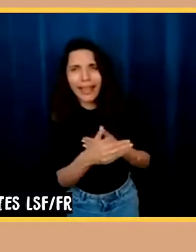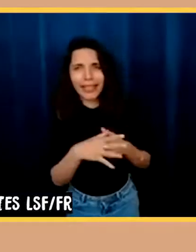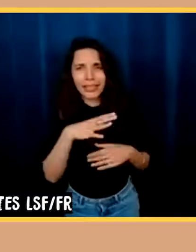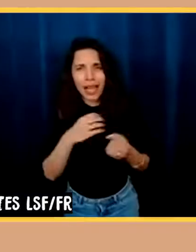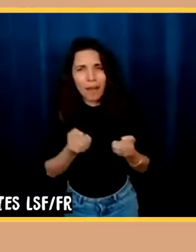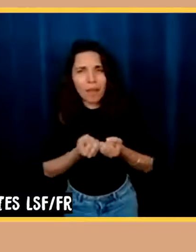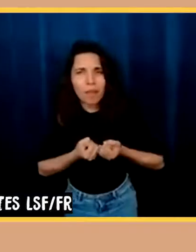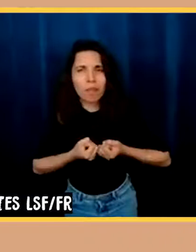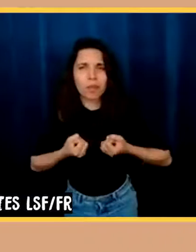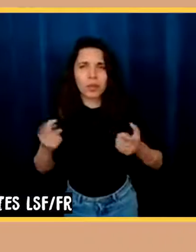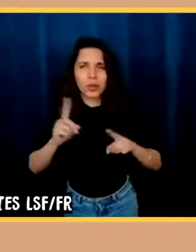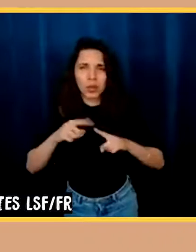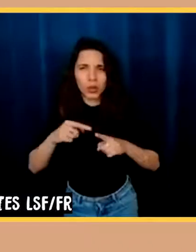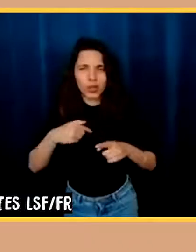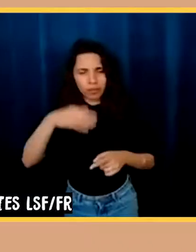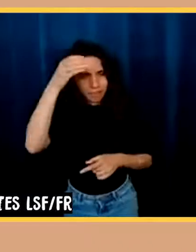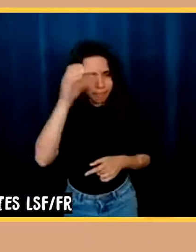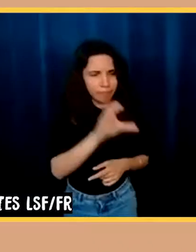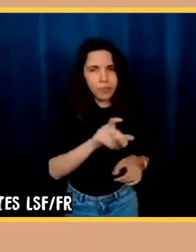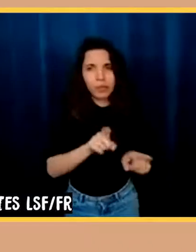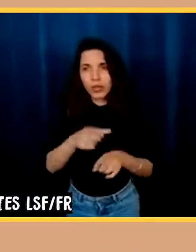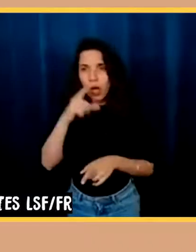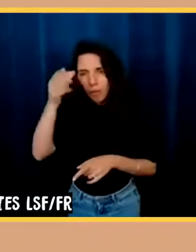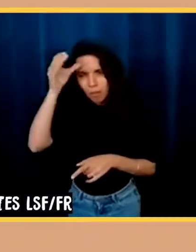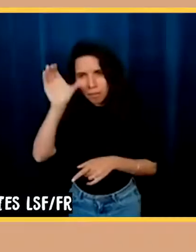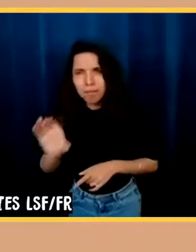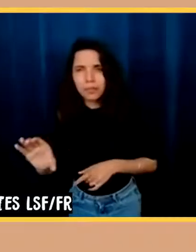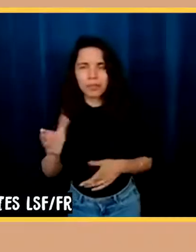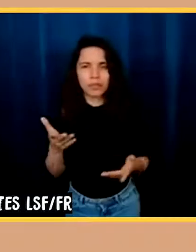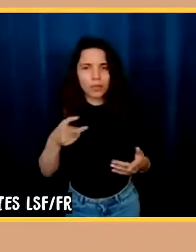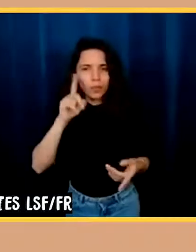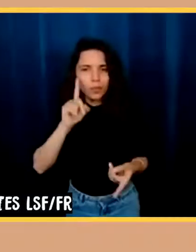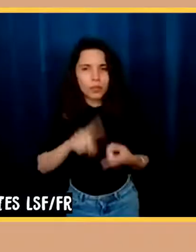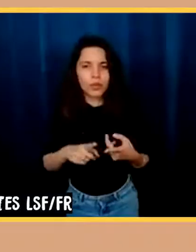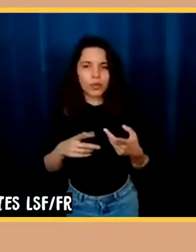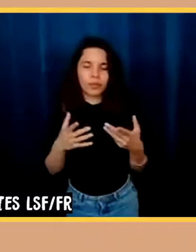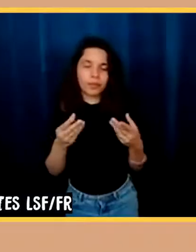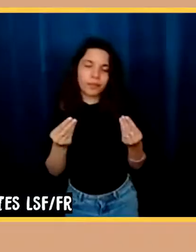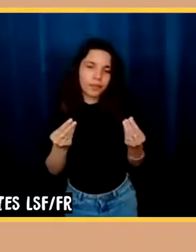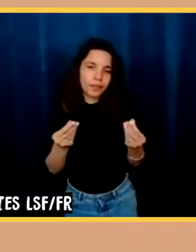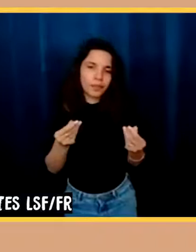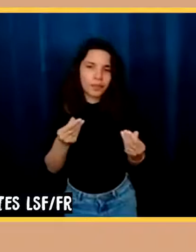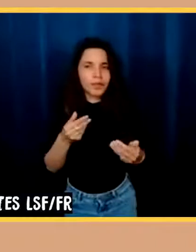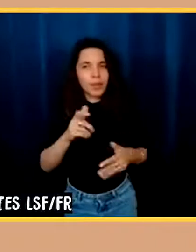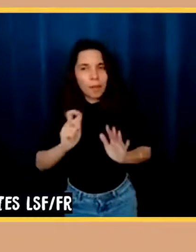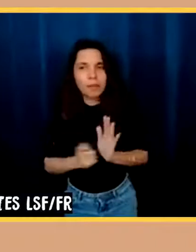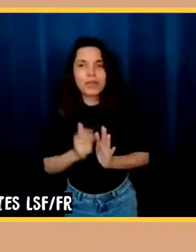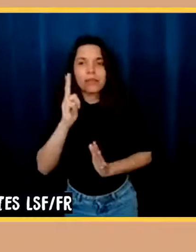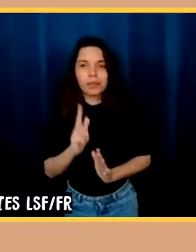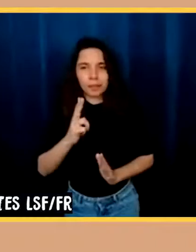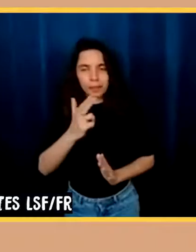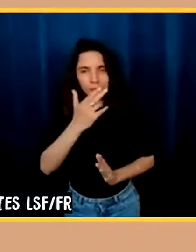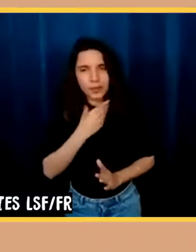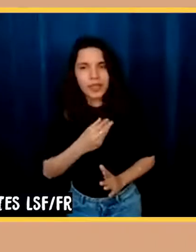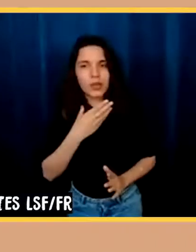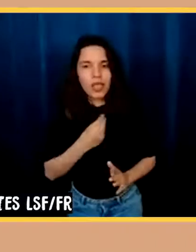transmettre et aux femmes et aux hommes pour justement qu'il y ait une arrivée dans la vie sexuelle active qui se fasse